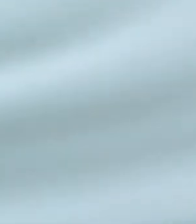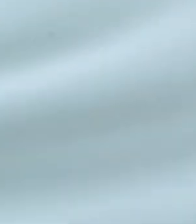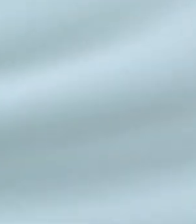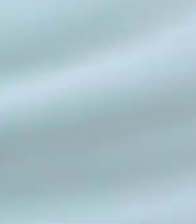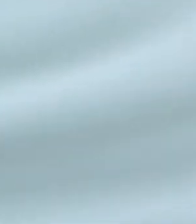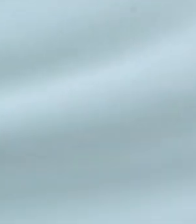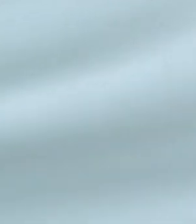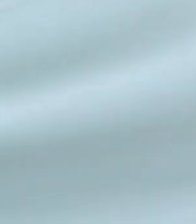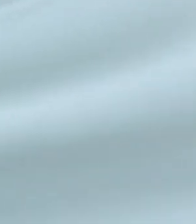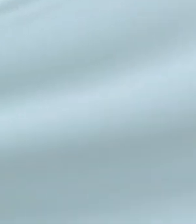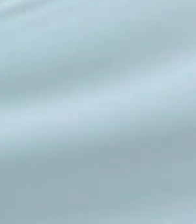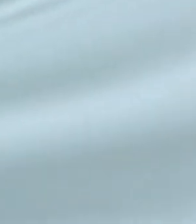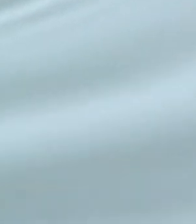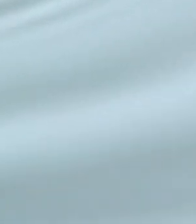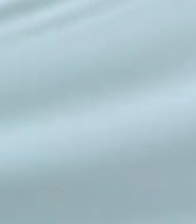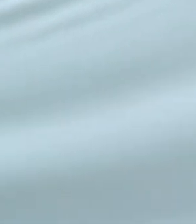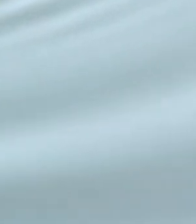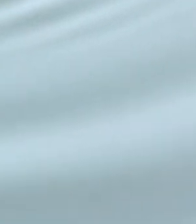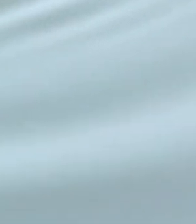으